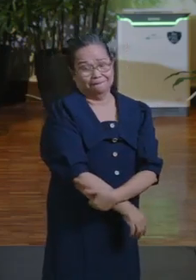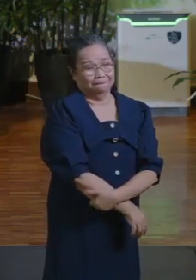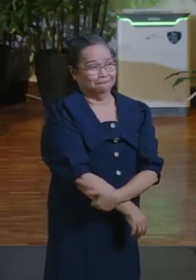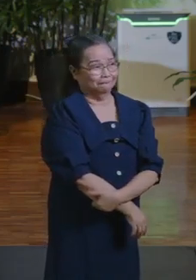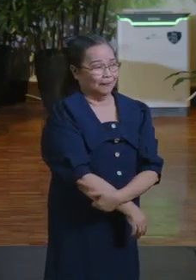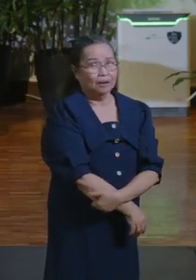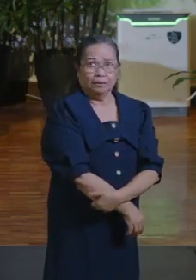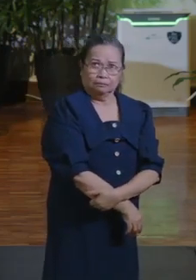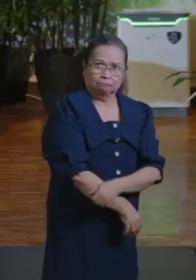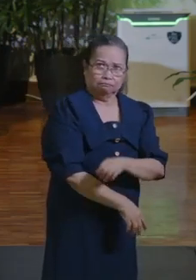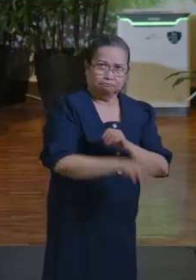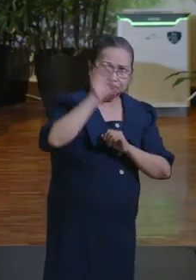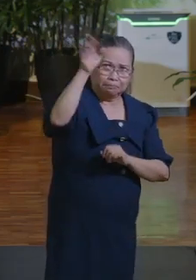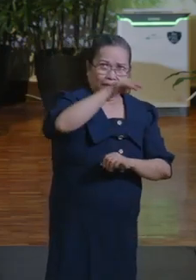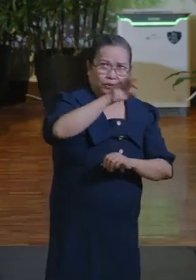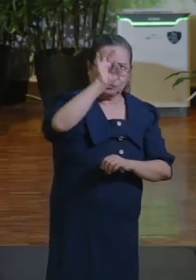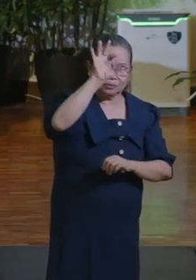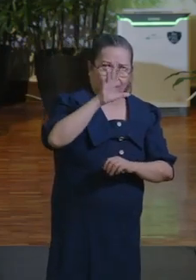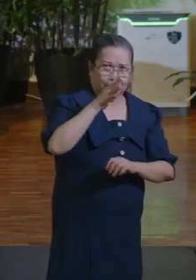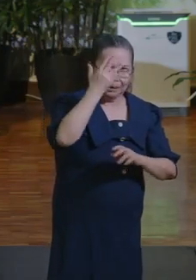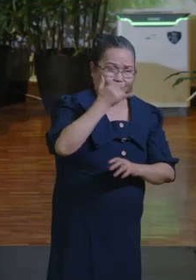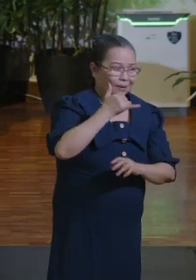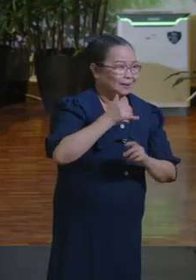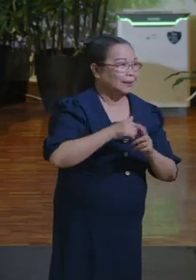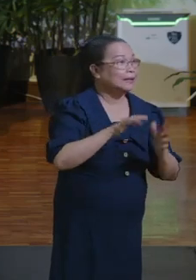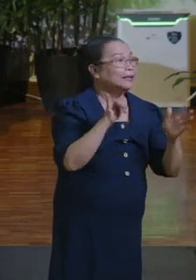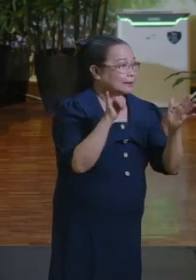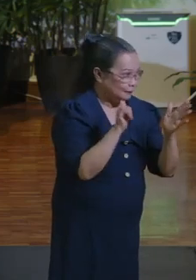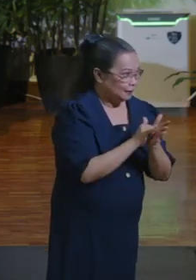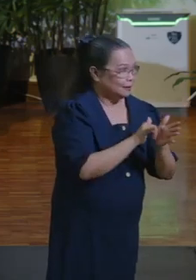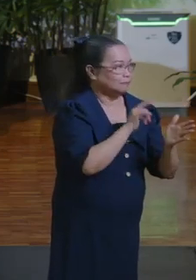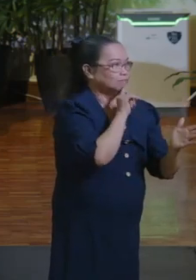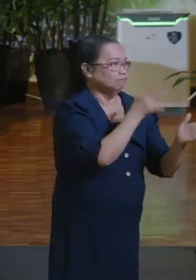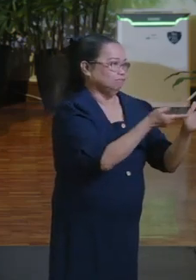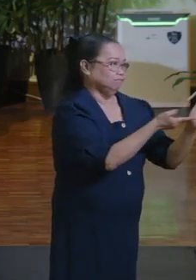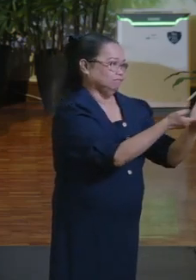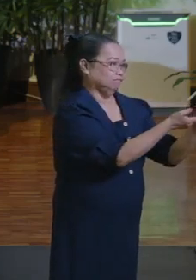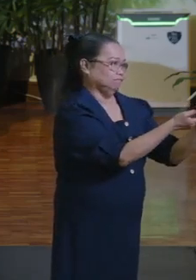Ang toxic nyo naman, pastor. Pero yun ang sinasabi ng salita ng Diyos.